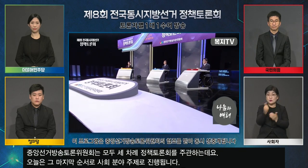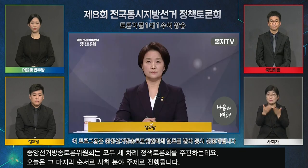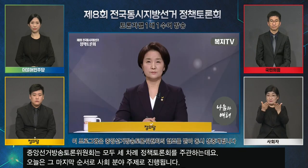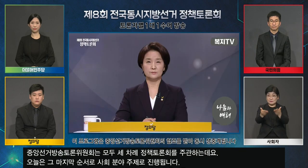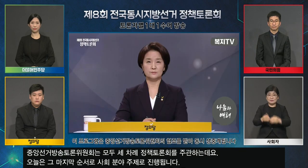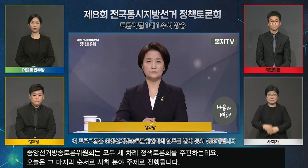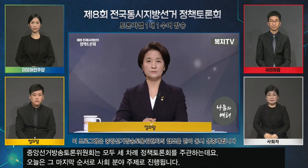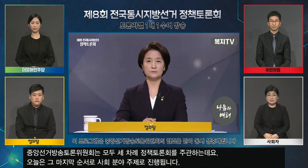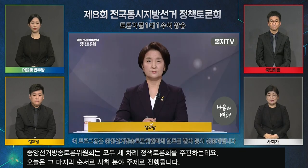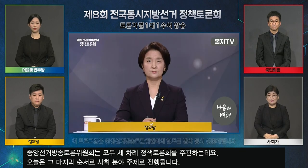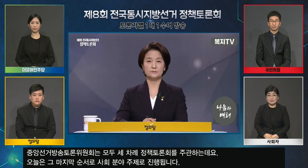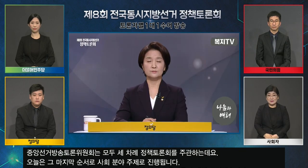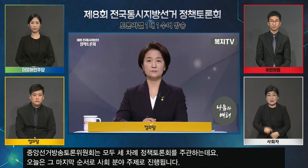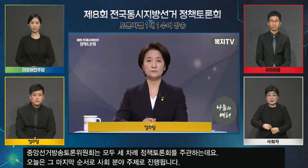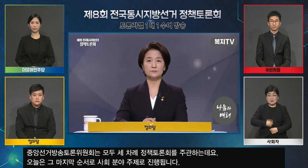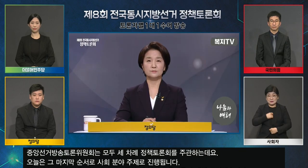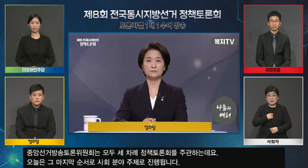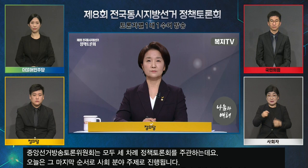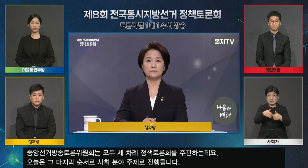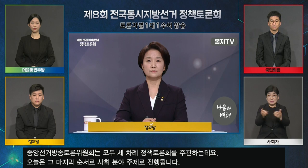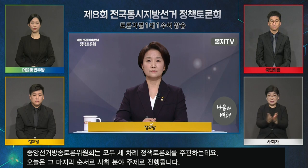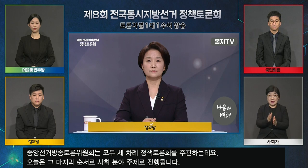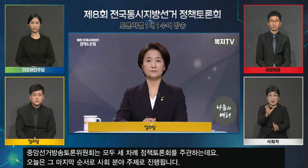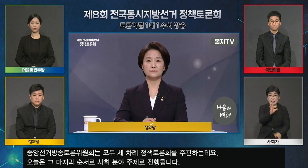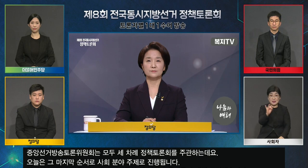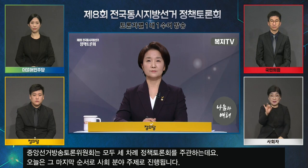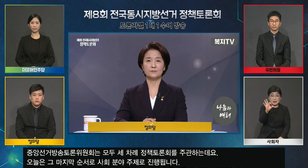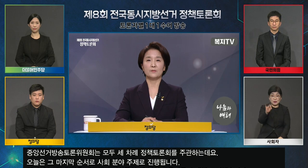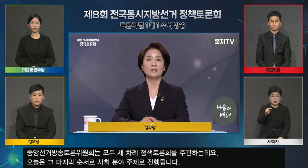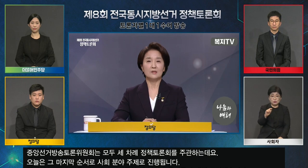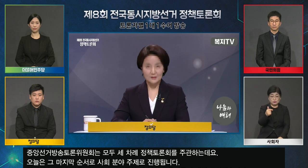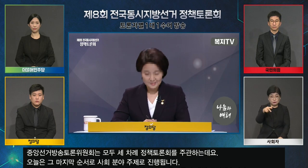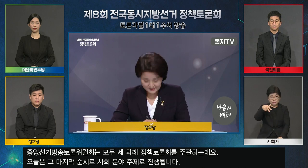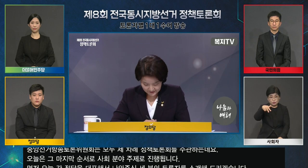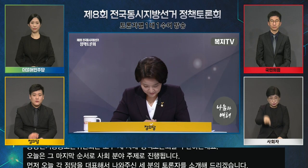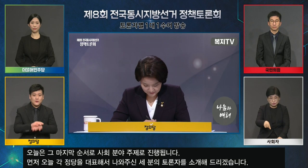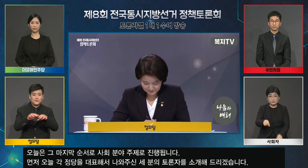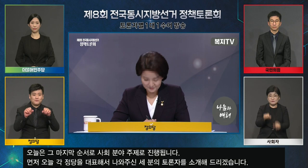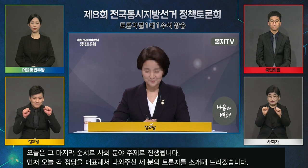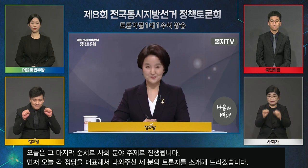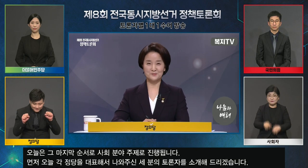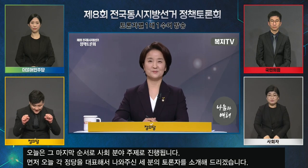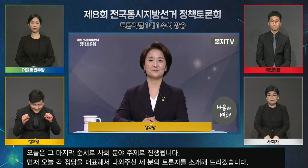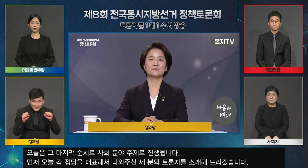정의당 이윤주 원내수석부대표입니다. 안녕하세요.